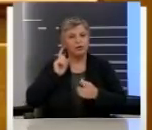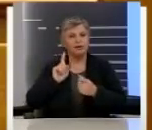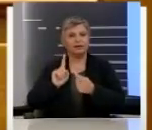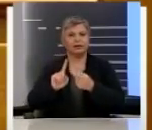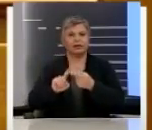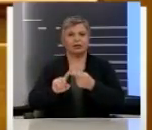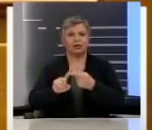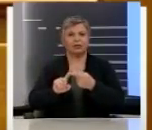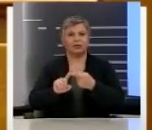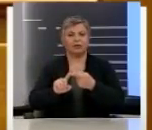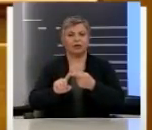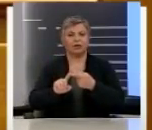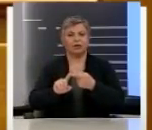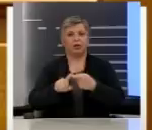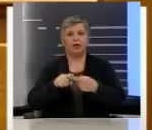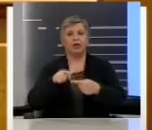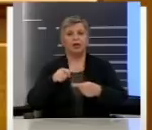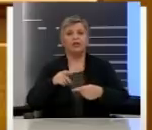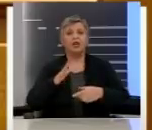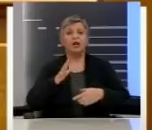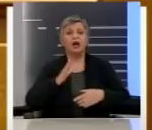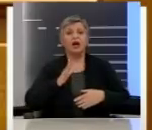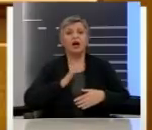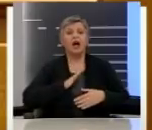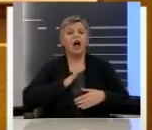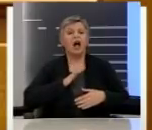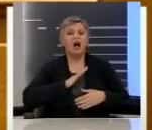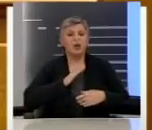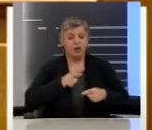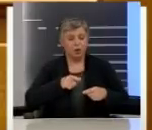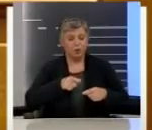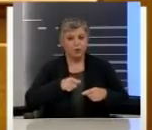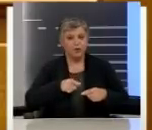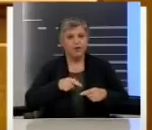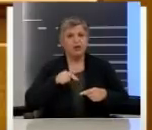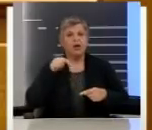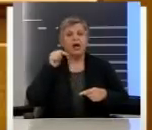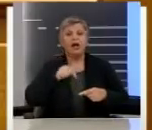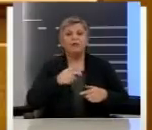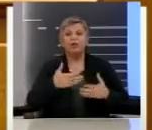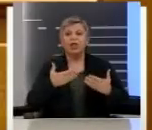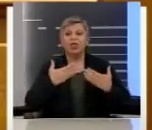τους στη φυσική νομοτέλεια των κοινωνικών ανισοτήτων.